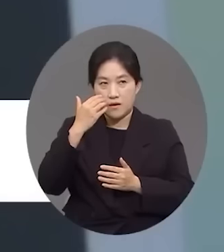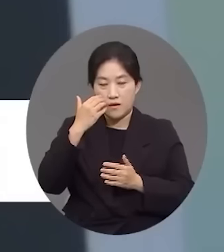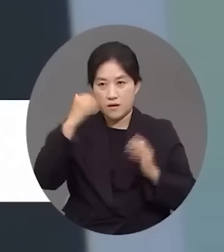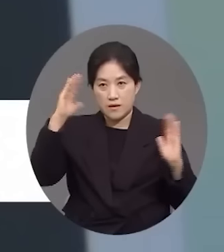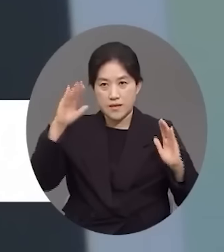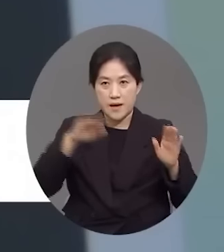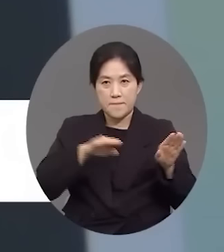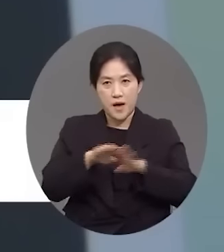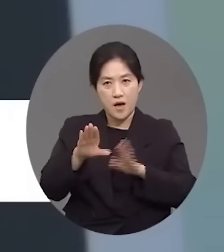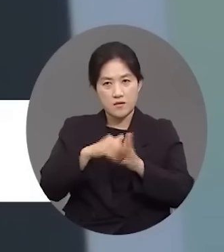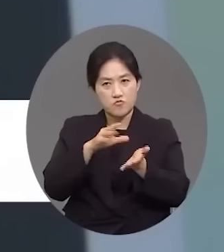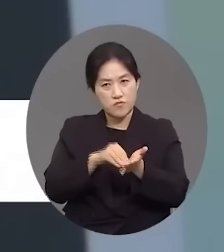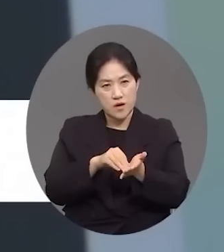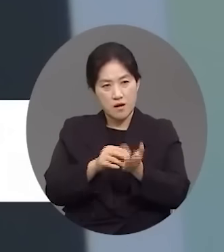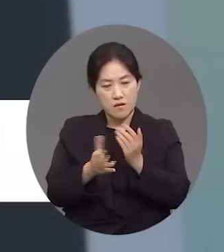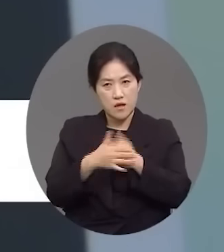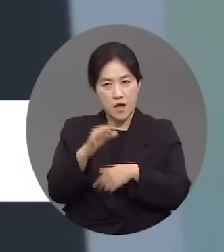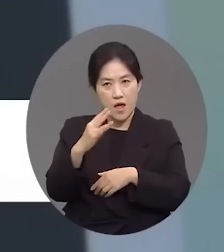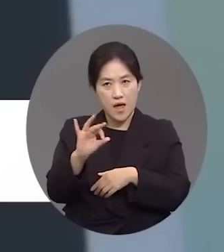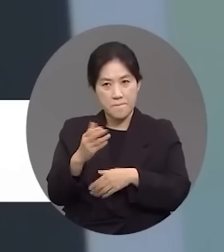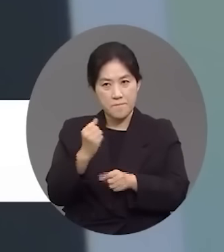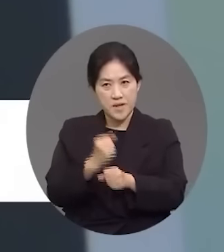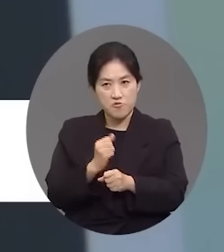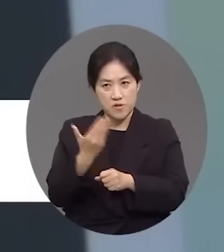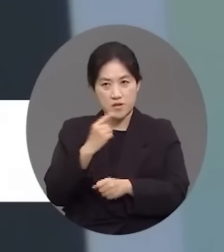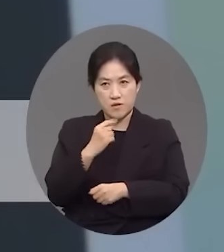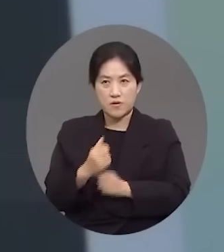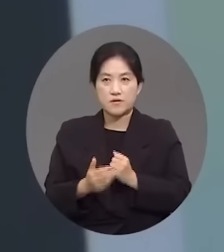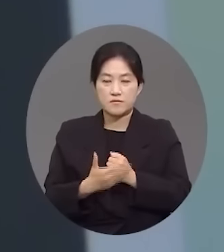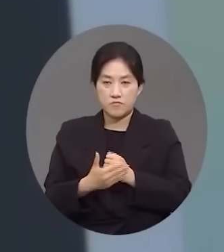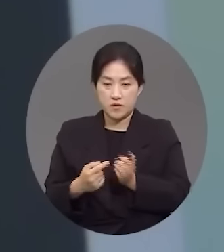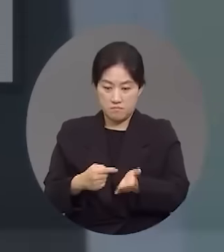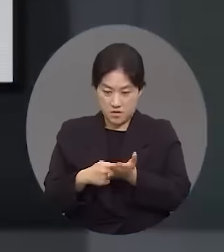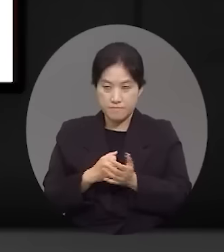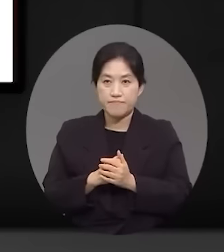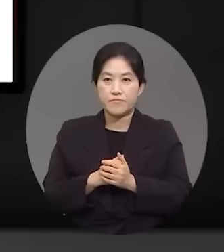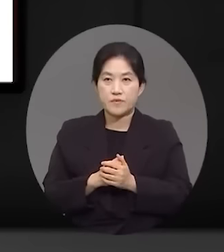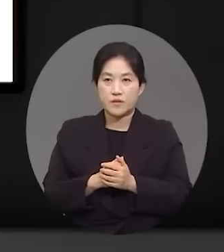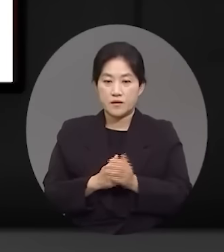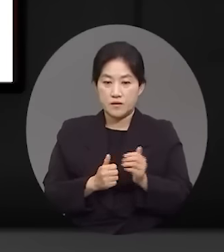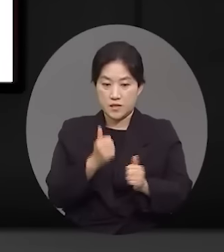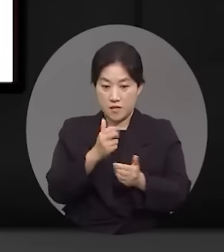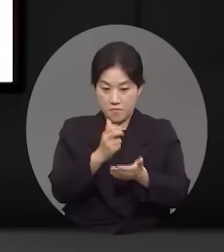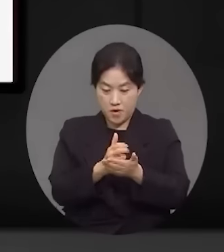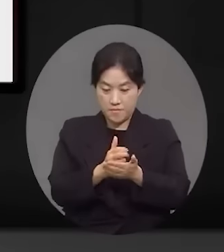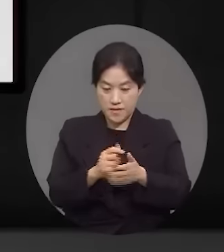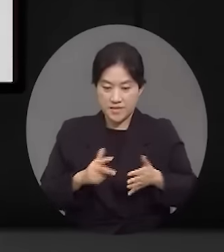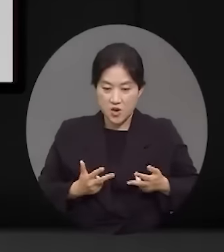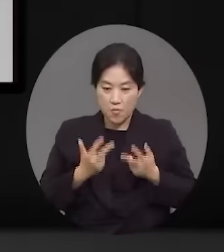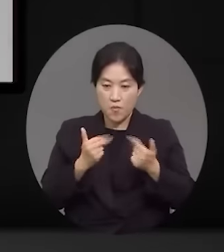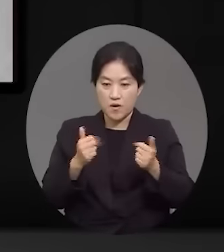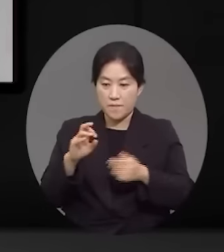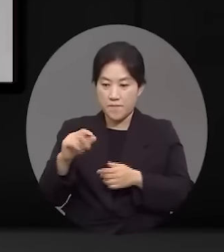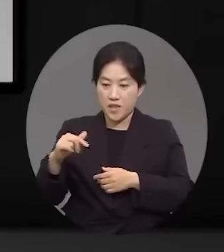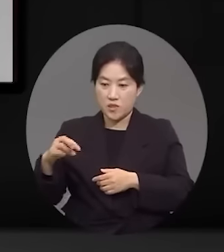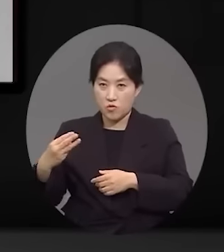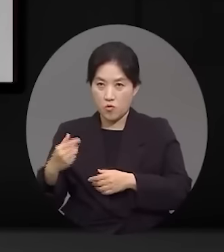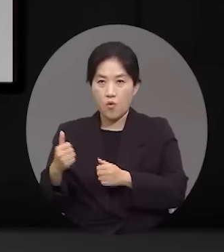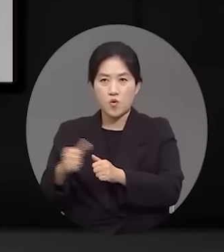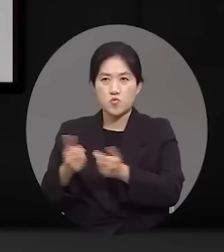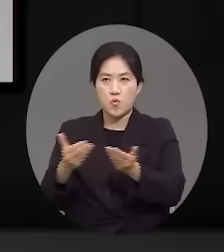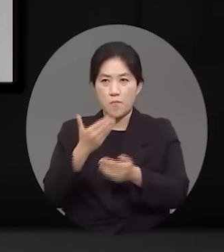학대 숙제라고 해서 앱을 만들어야 된다 그래서 대회규정에 자원봉사자로 멘토가 조언을 해줄